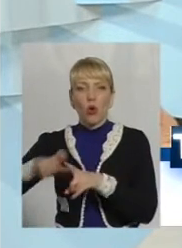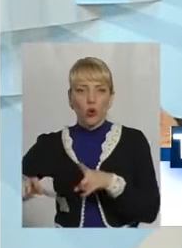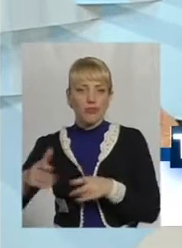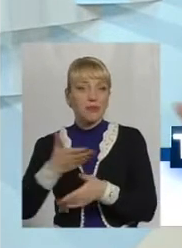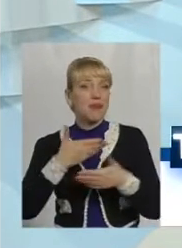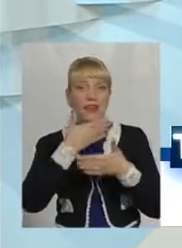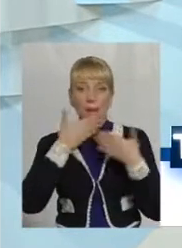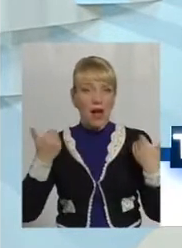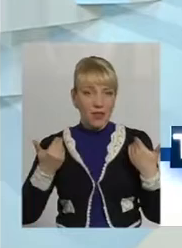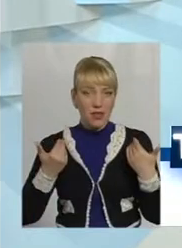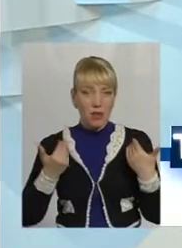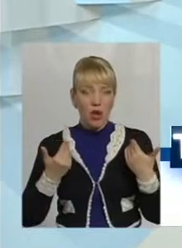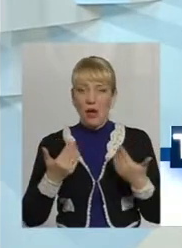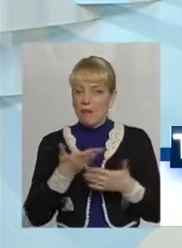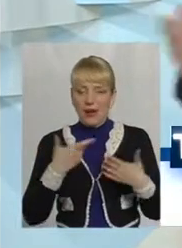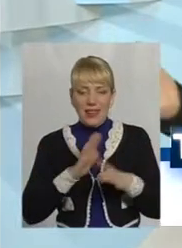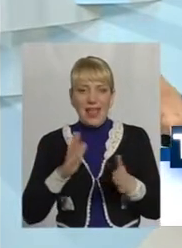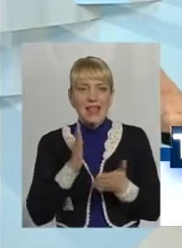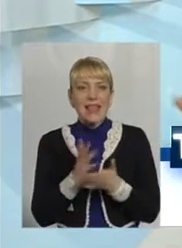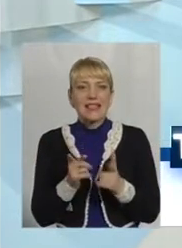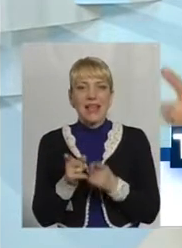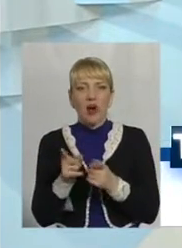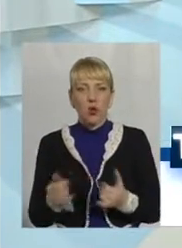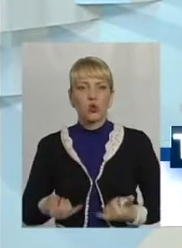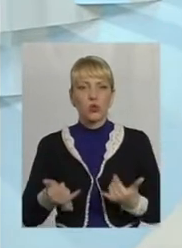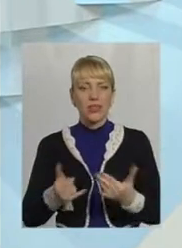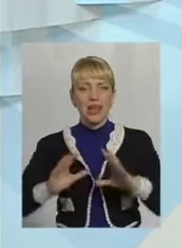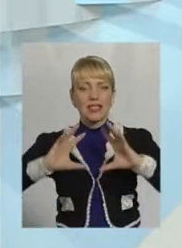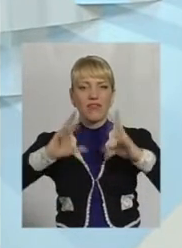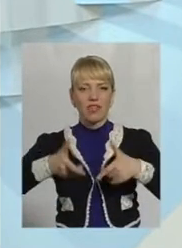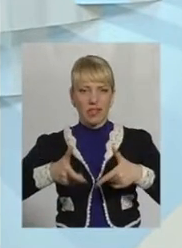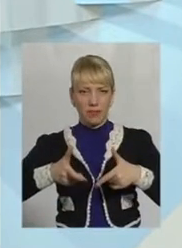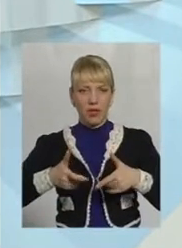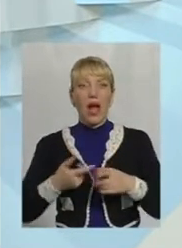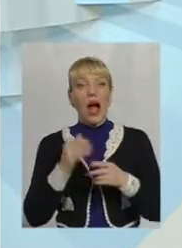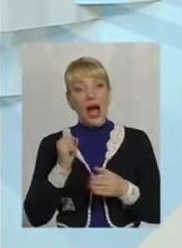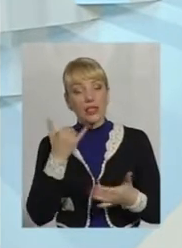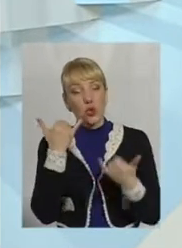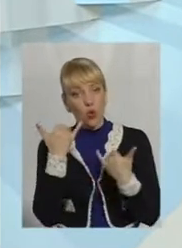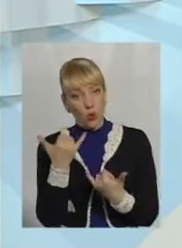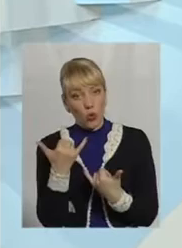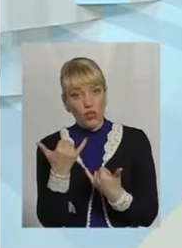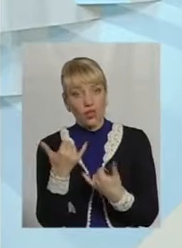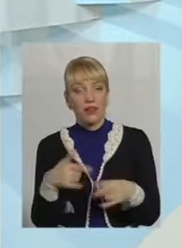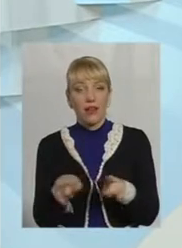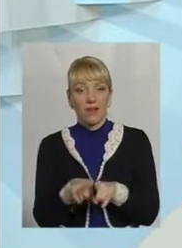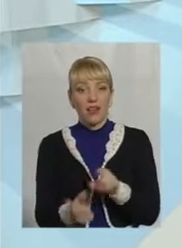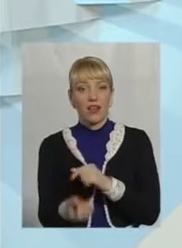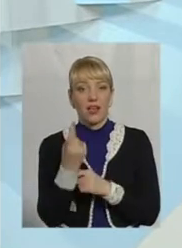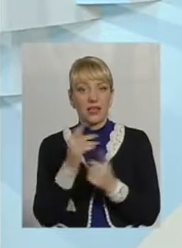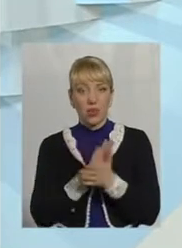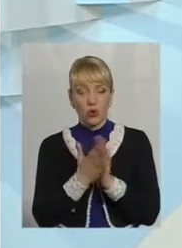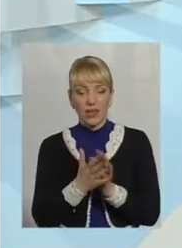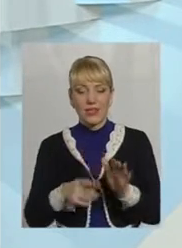не маємо, ми не створюємо загрози для світу своїми стратегічними носіями. А сьогодні виникає така ситуація.